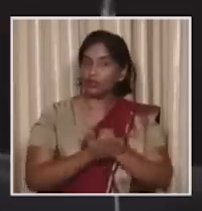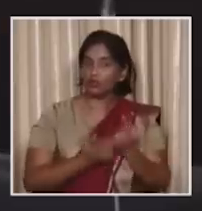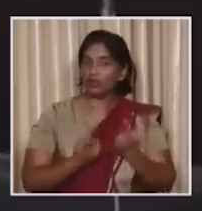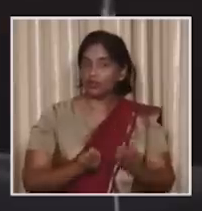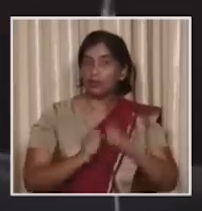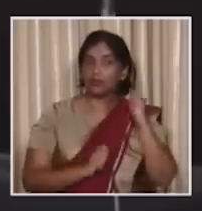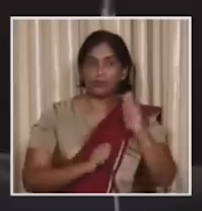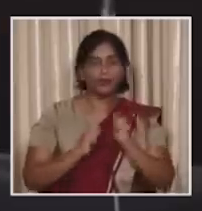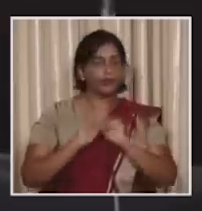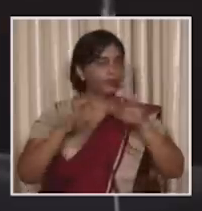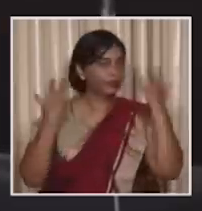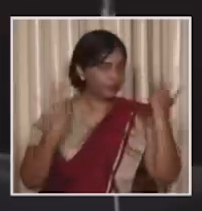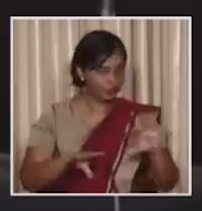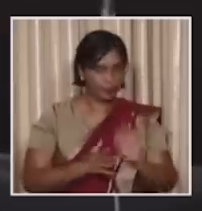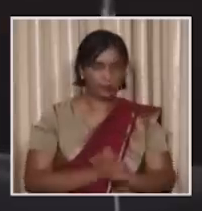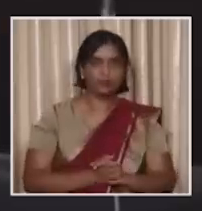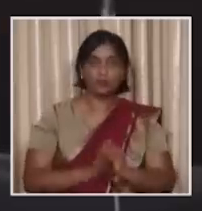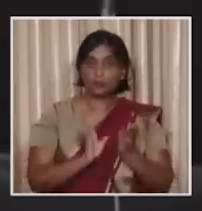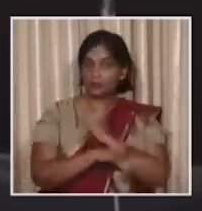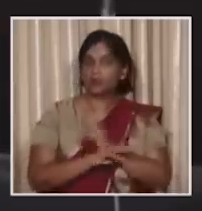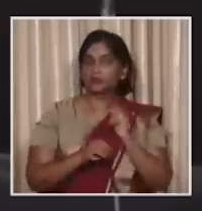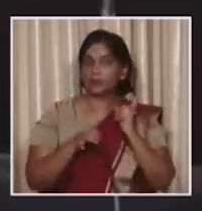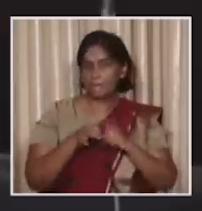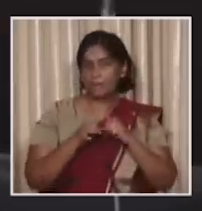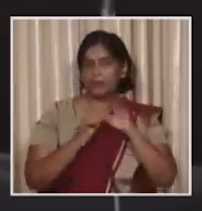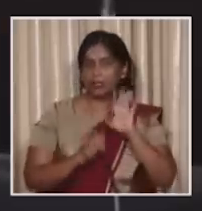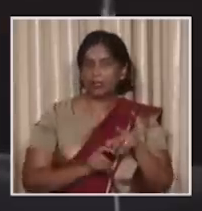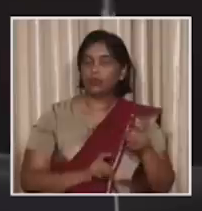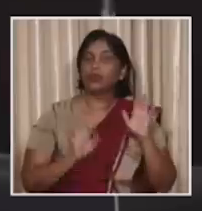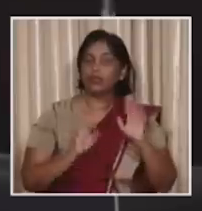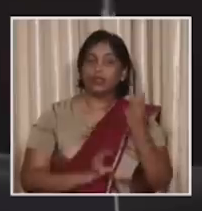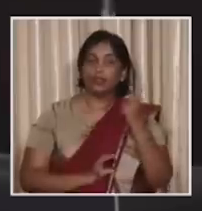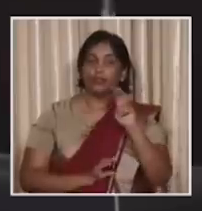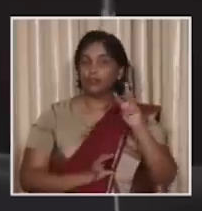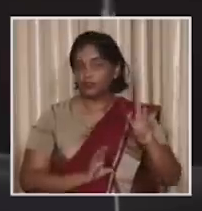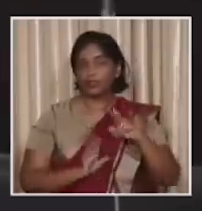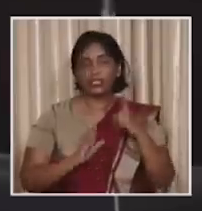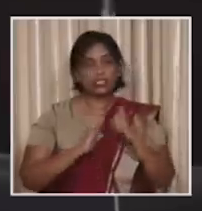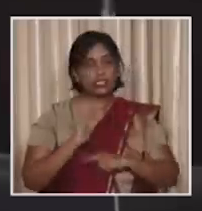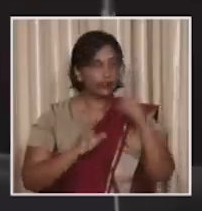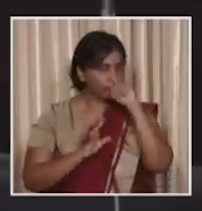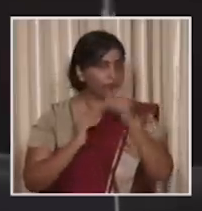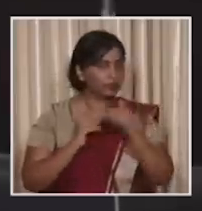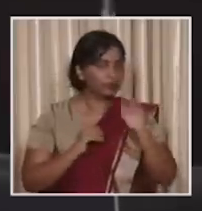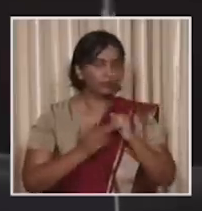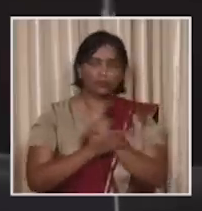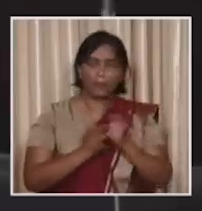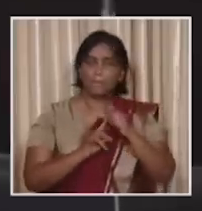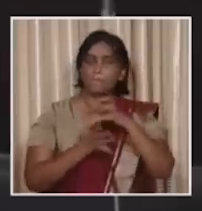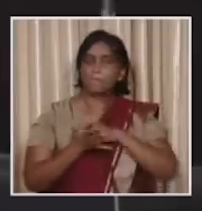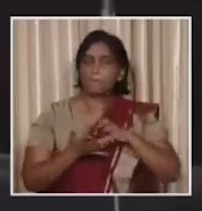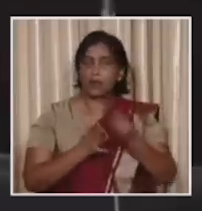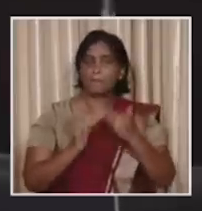ගෙවීම් ගෙවා අවසන් කළ තිබුණා. මීට කලින් ඒ ප්‍රශ්නයක් තිබුණා. 2023 ජනවාරි මාසයට අදාළව සියලු